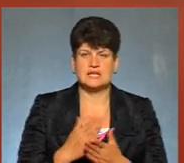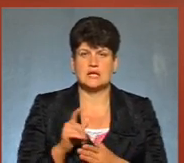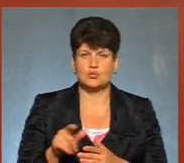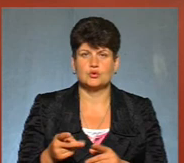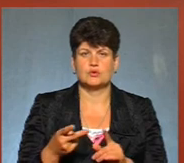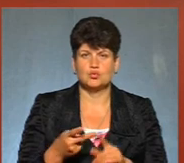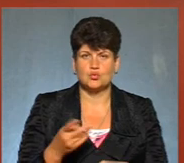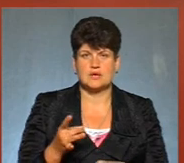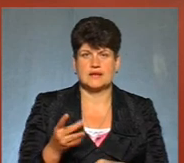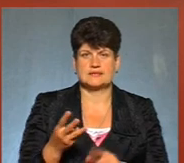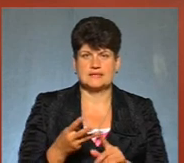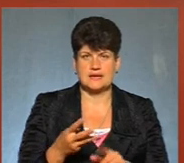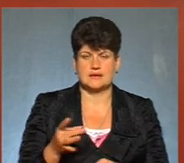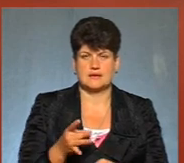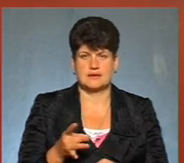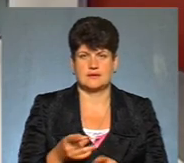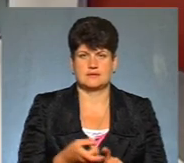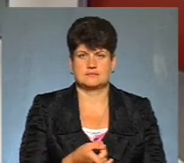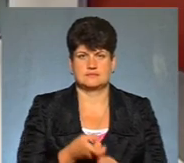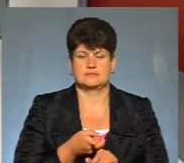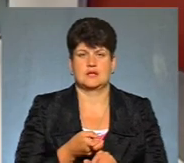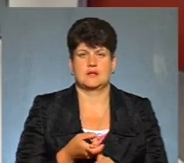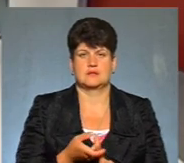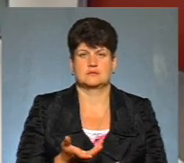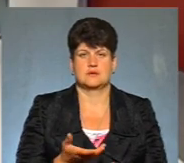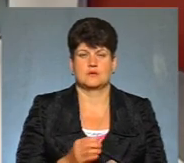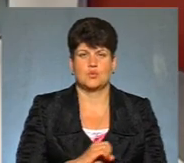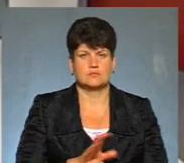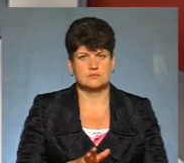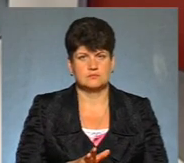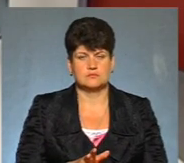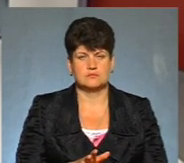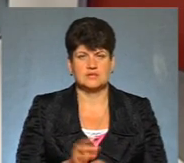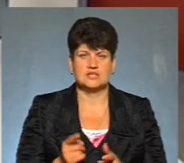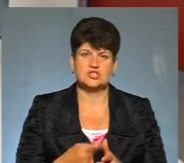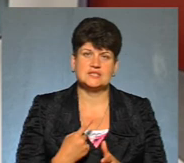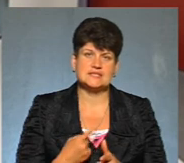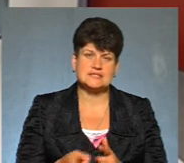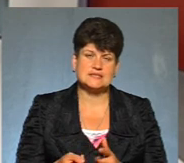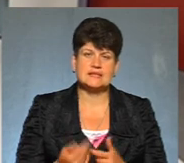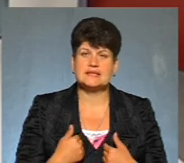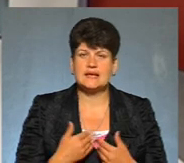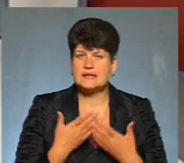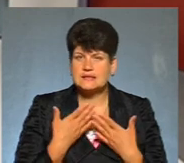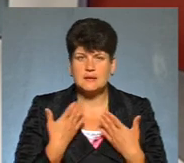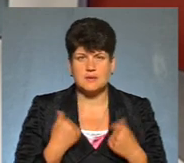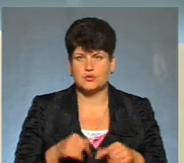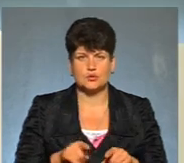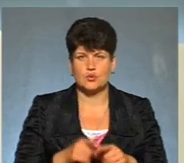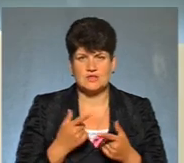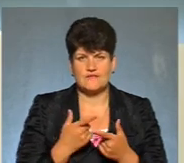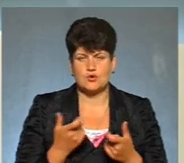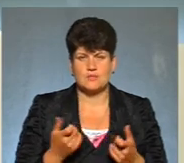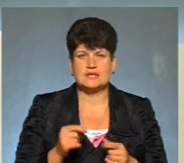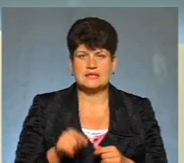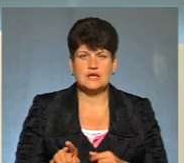то й втретє заражалися COVID-19. Чи ця інформація? Я не маю такої інформації. Те,